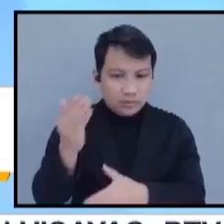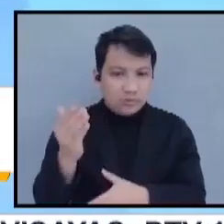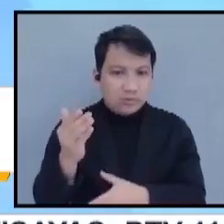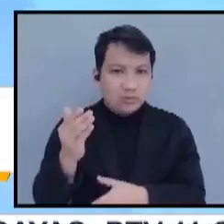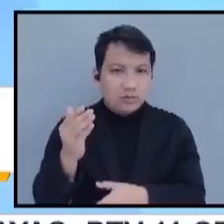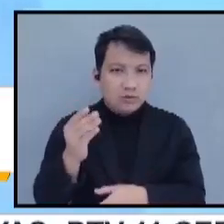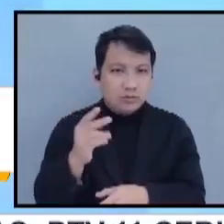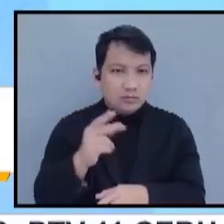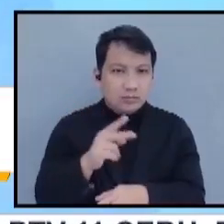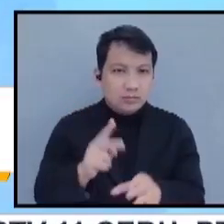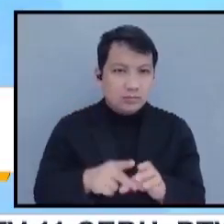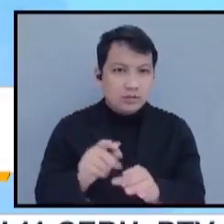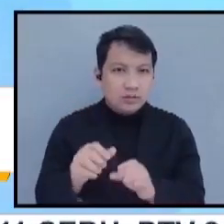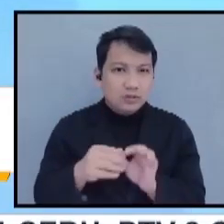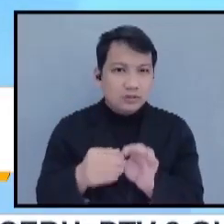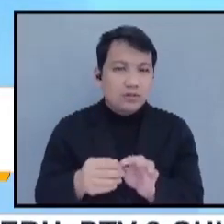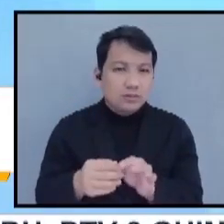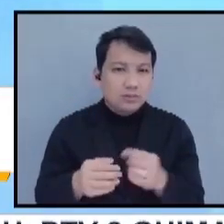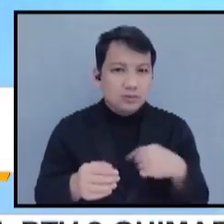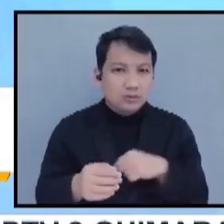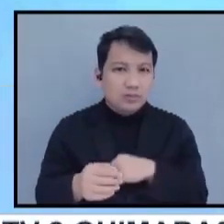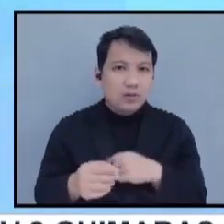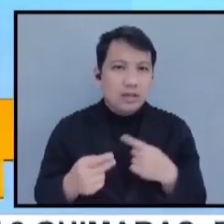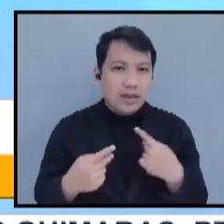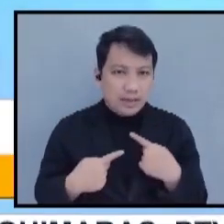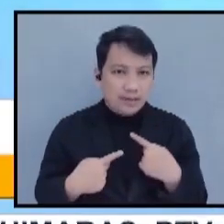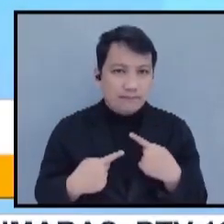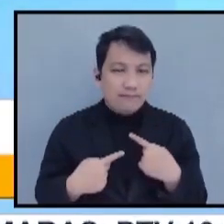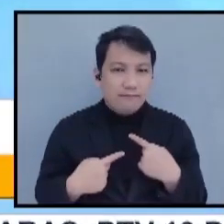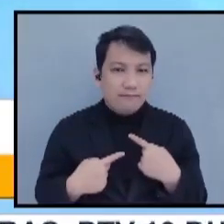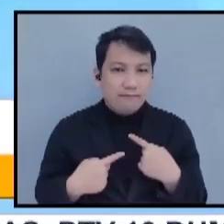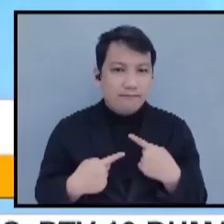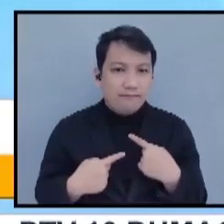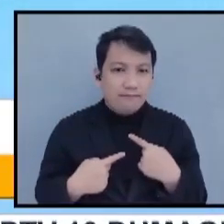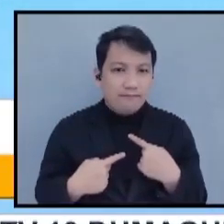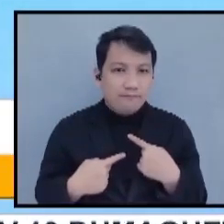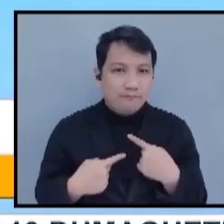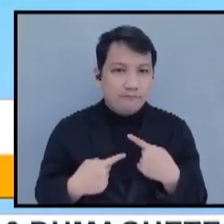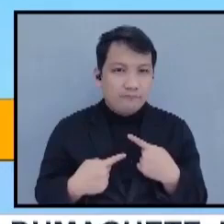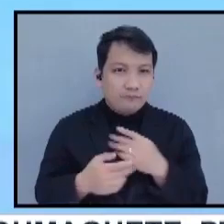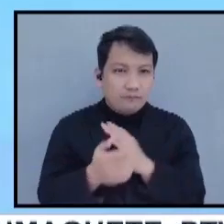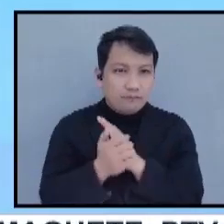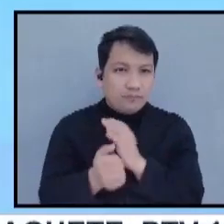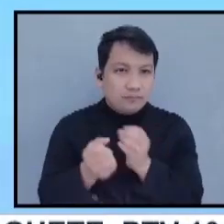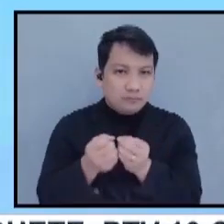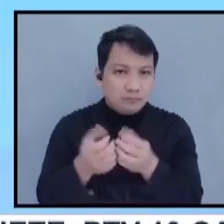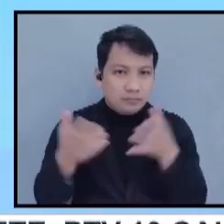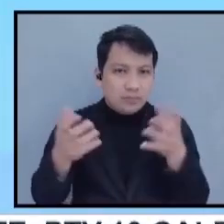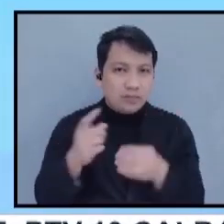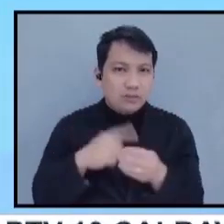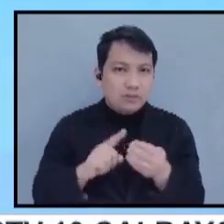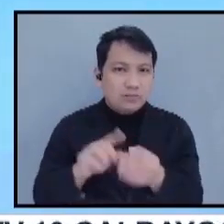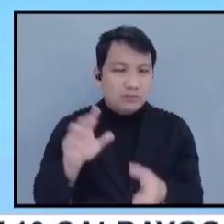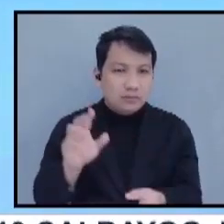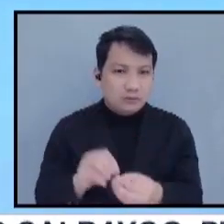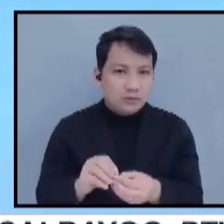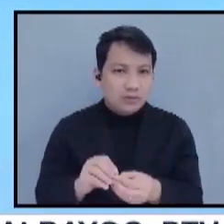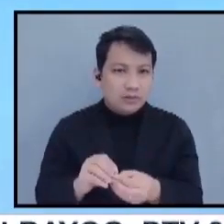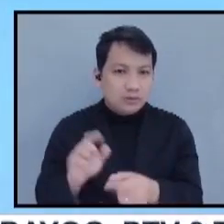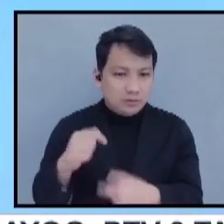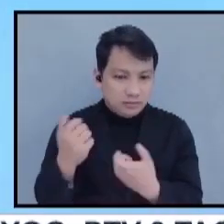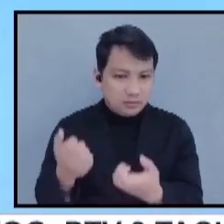For example, meron tayong mga bomb experts, no? Nakita nyo kanina. No? Even yung